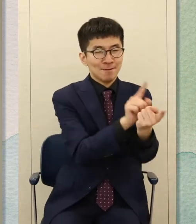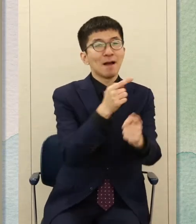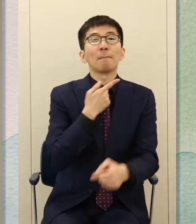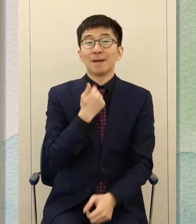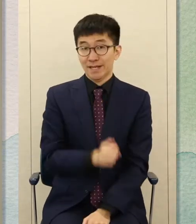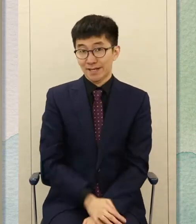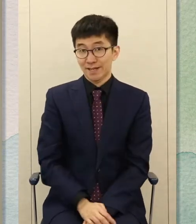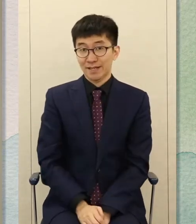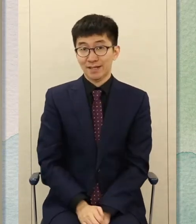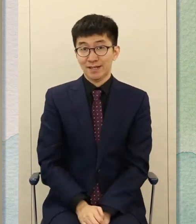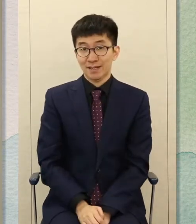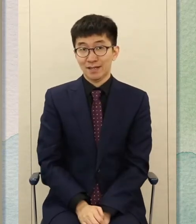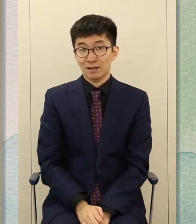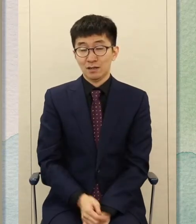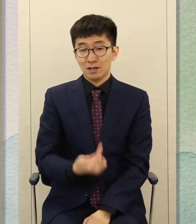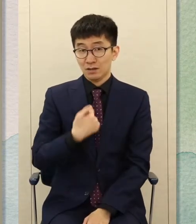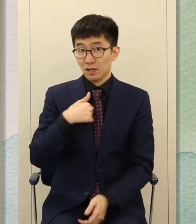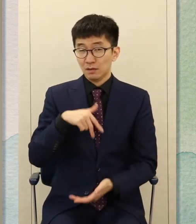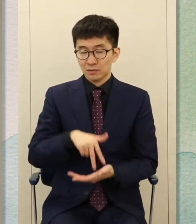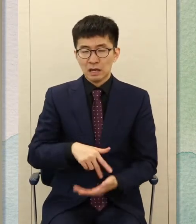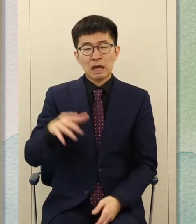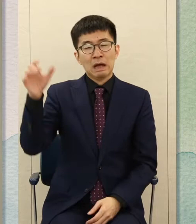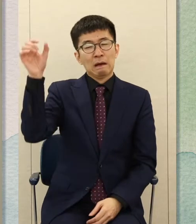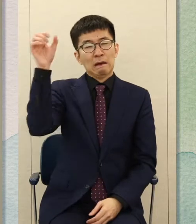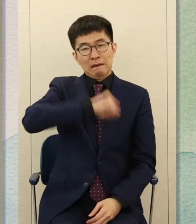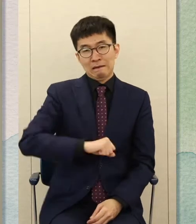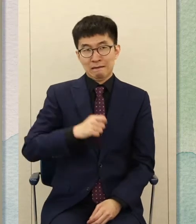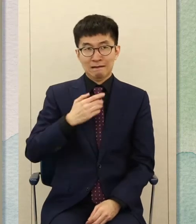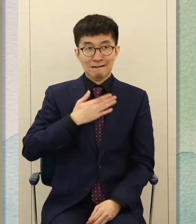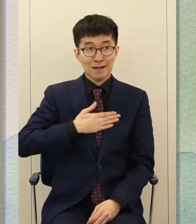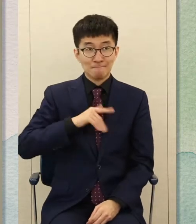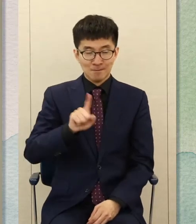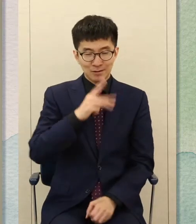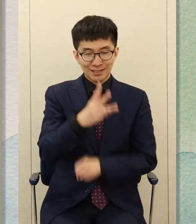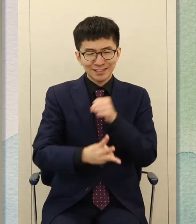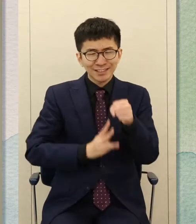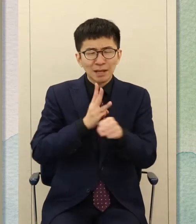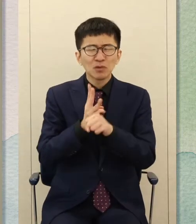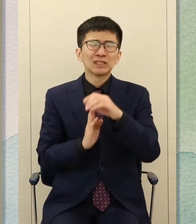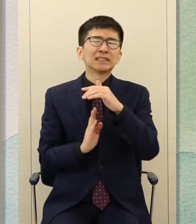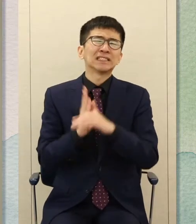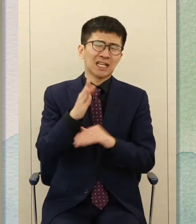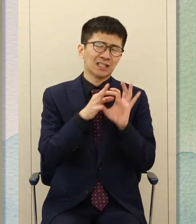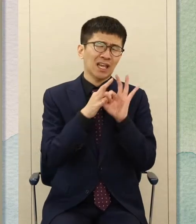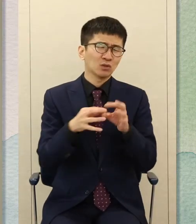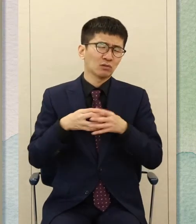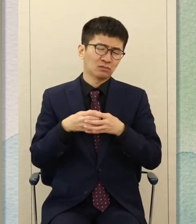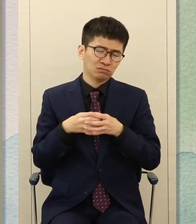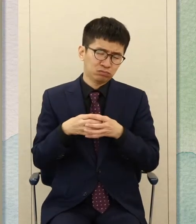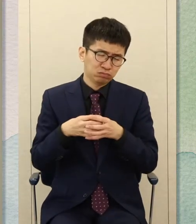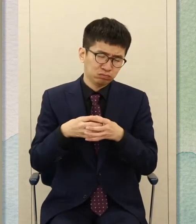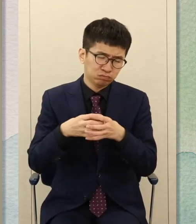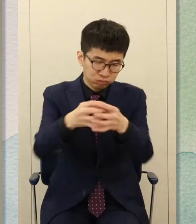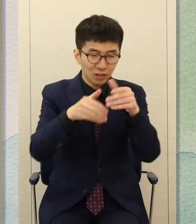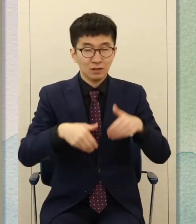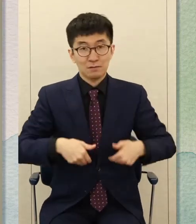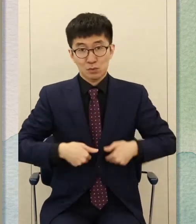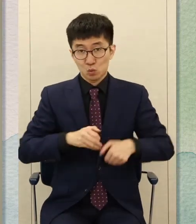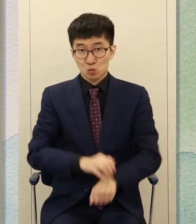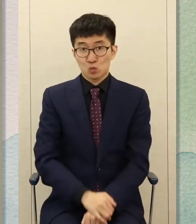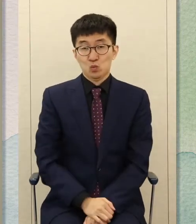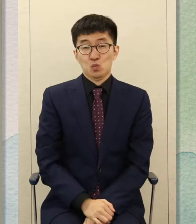여러 독자들을 했는데 저의 기준은 그렇습니다. 3년 이상은 적어도 독서 동아리를 운영하는